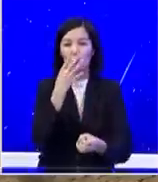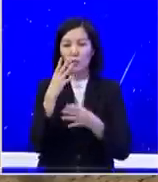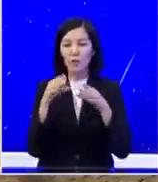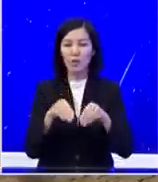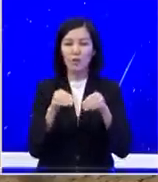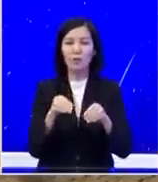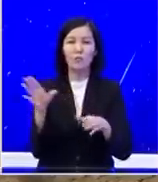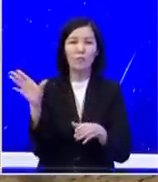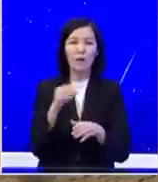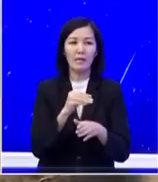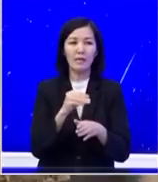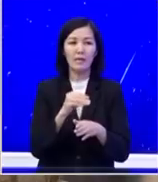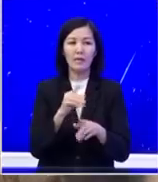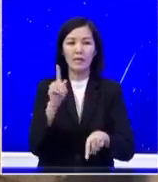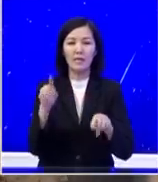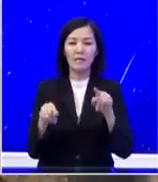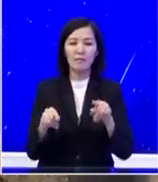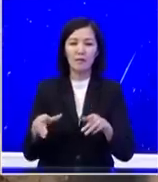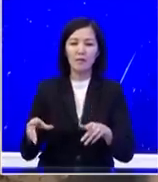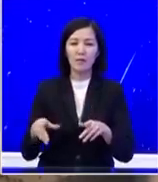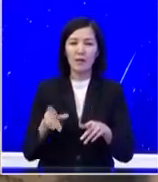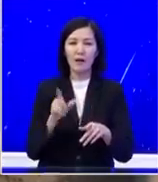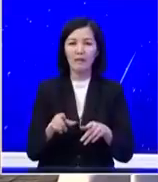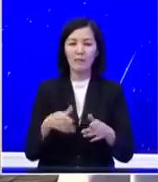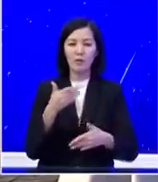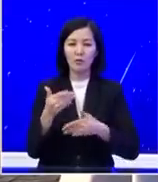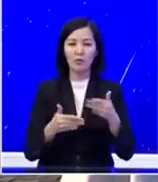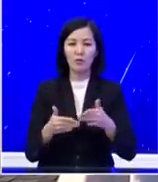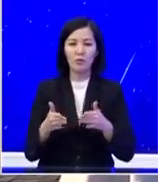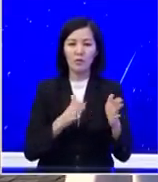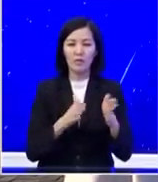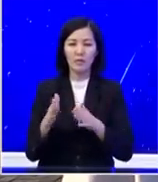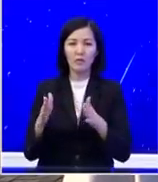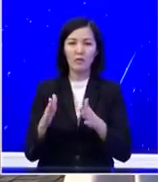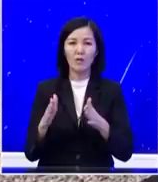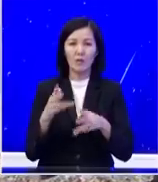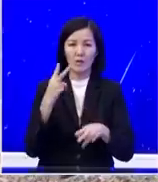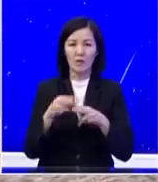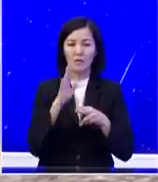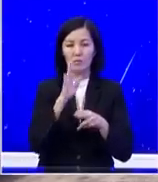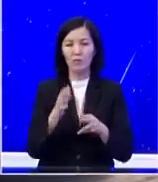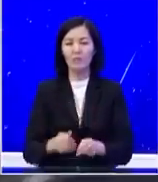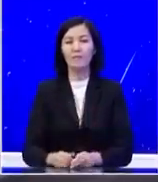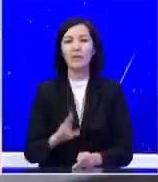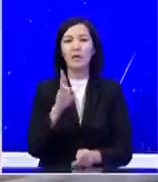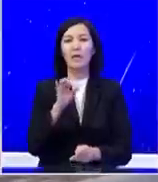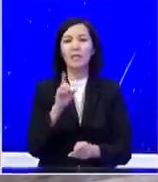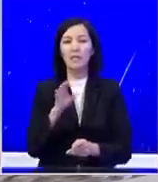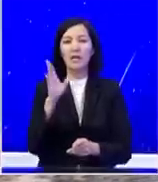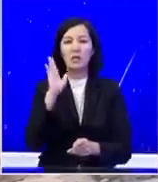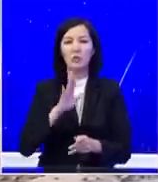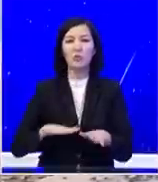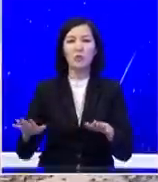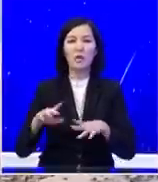және кейбір жаяу жолдарын орындарына келтірсек, сонымен бұл көріктендіру жұмыстары да бітеді. Биыл Қызылағаш су сақтау қоймасы